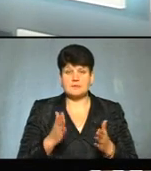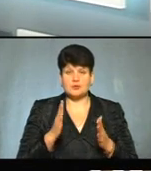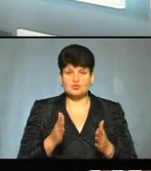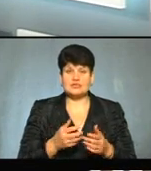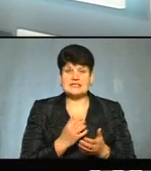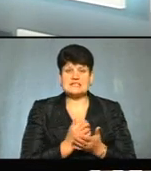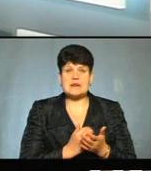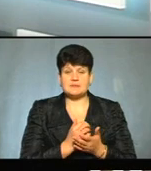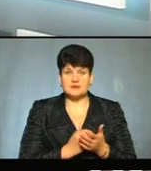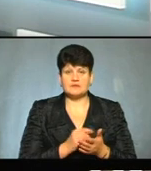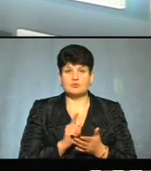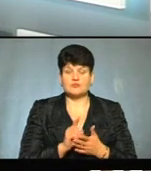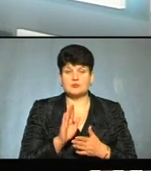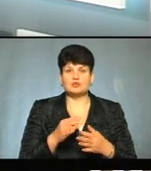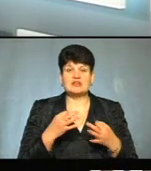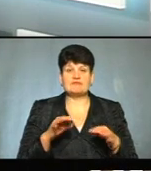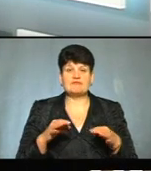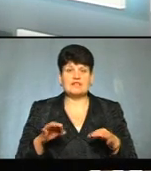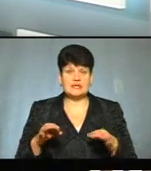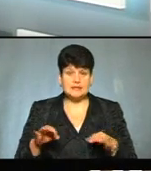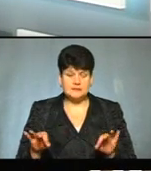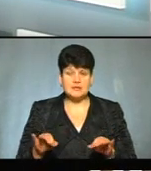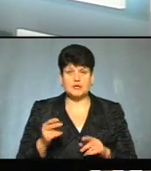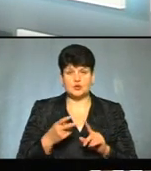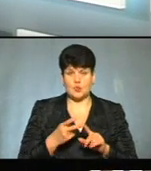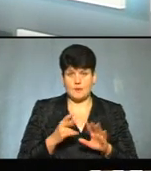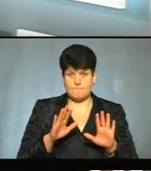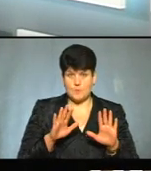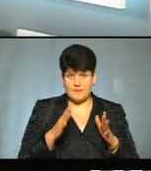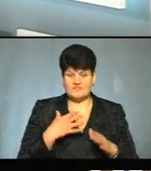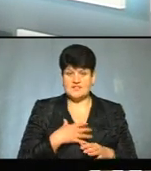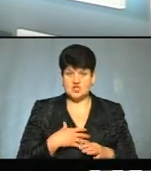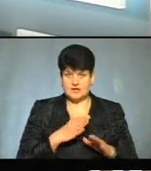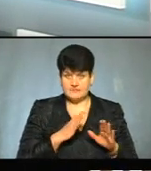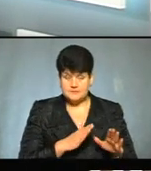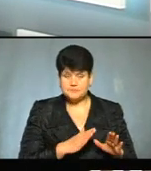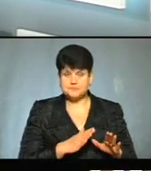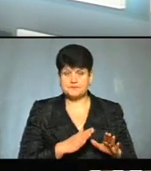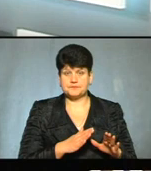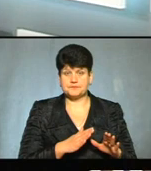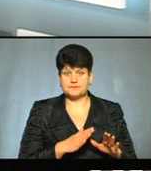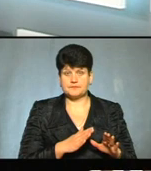бути запасними, вони мають бути вільними до доступу. І другий момент, який є важливий, це